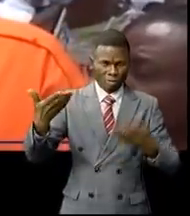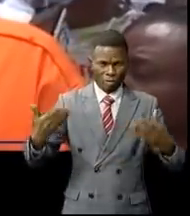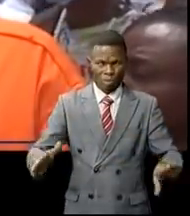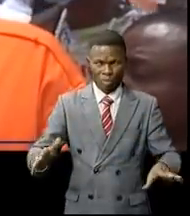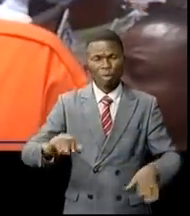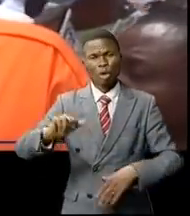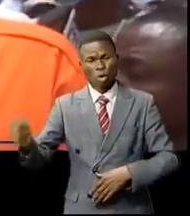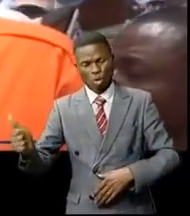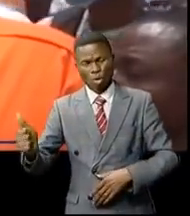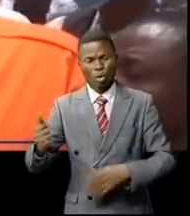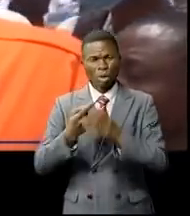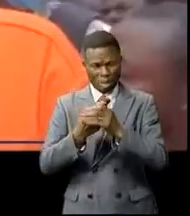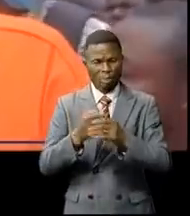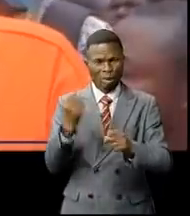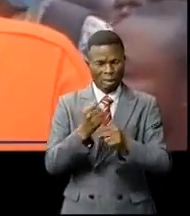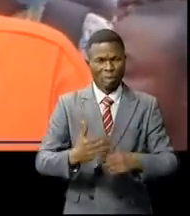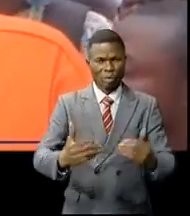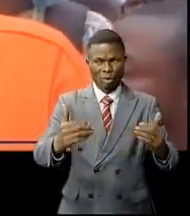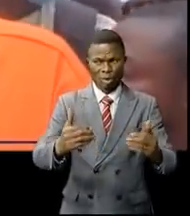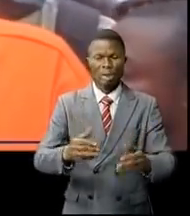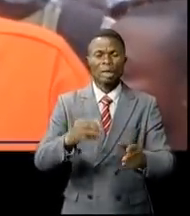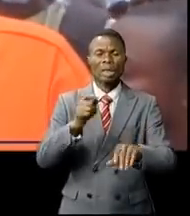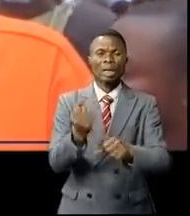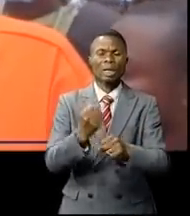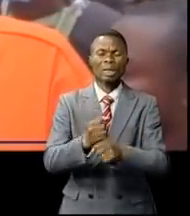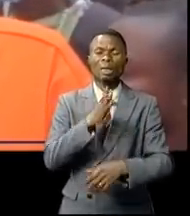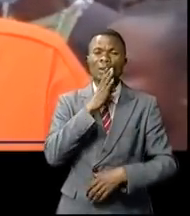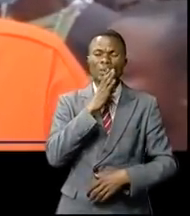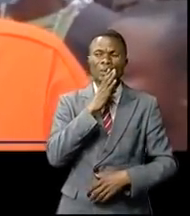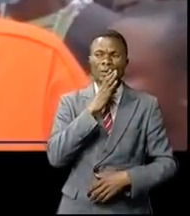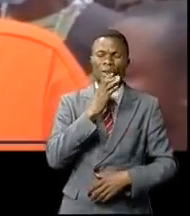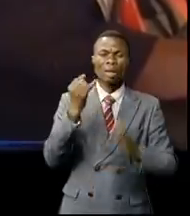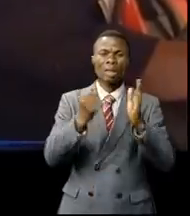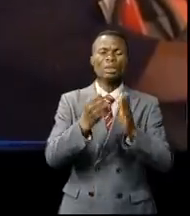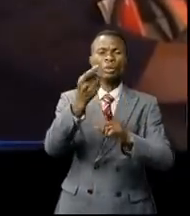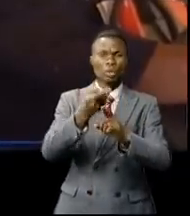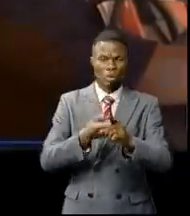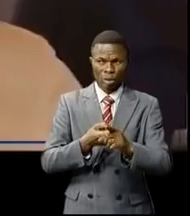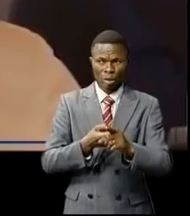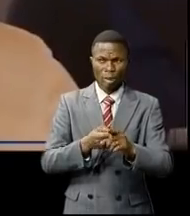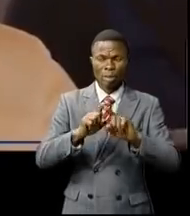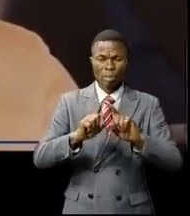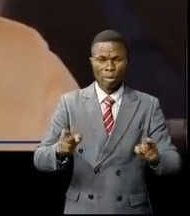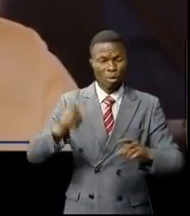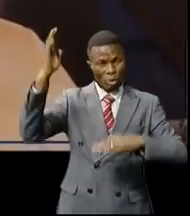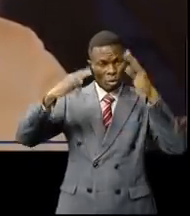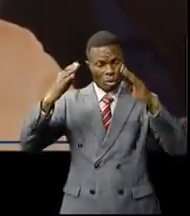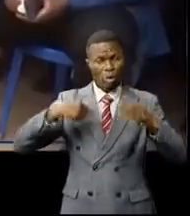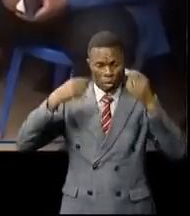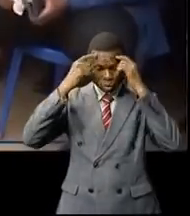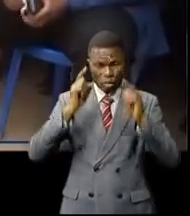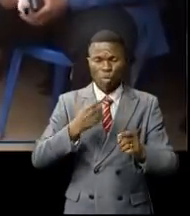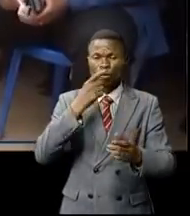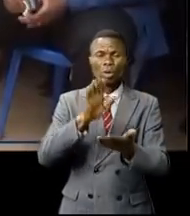rincer est en cours d'exécution la durée des travaux est estimée à six mois aux intempéries nous tenons à remercier